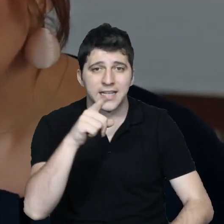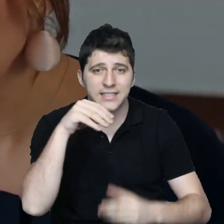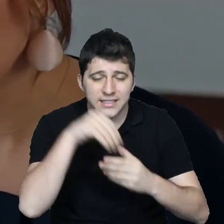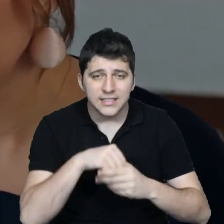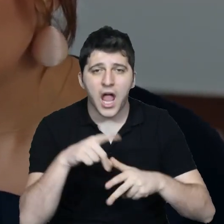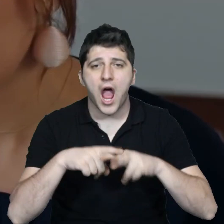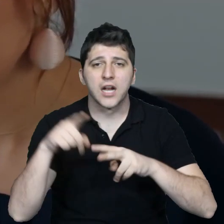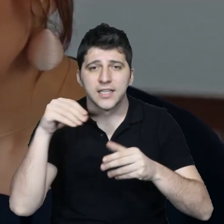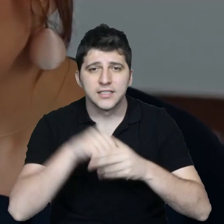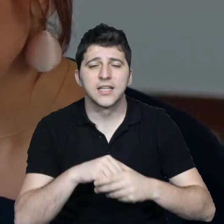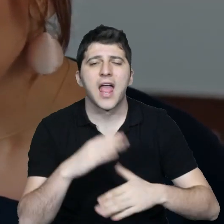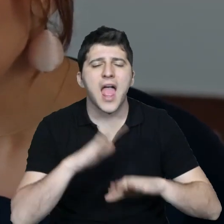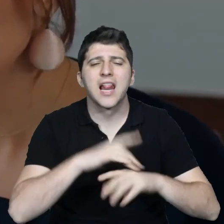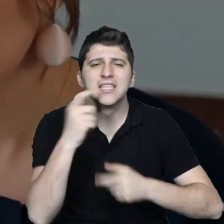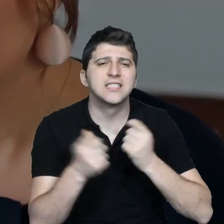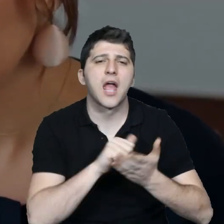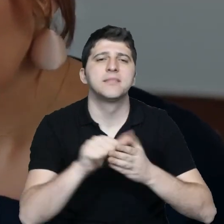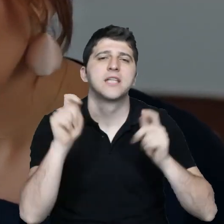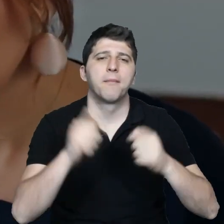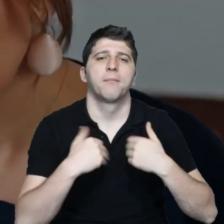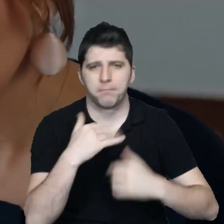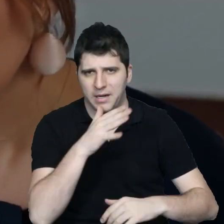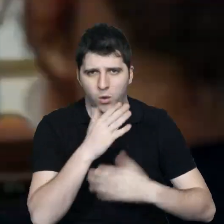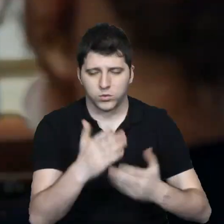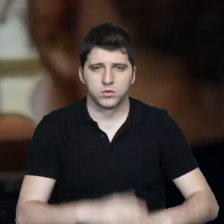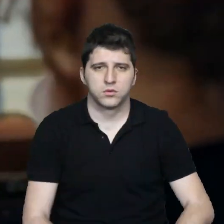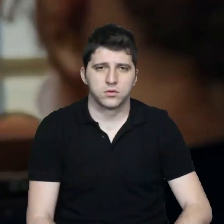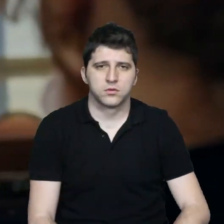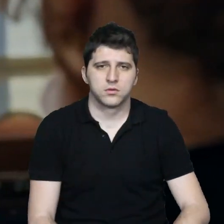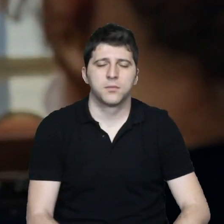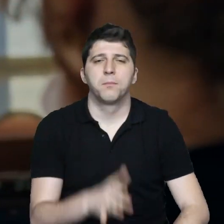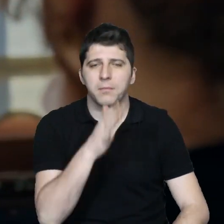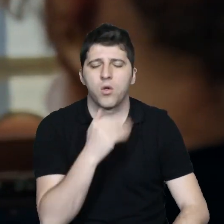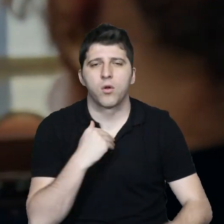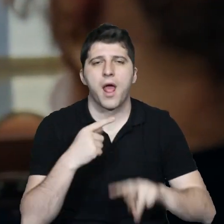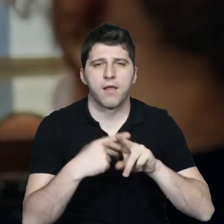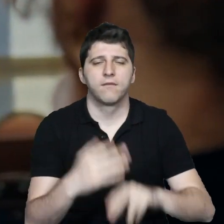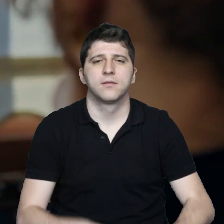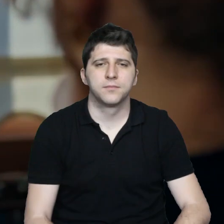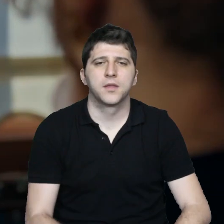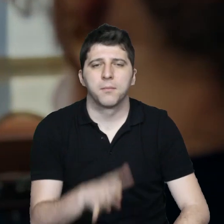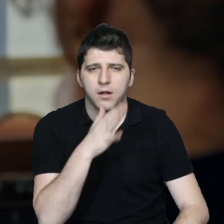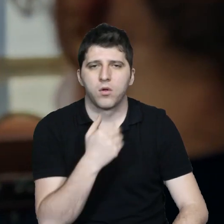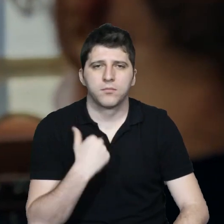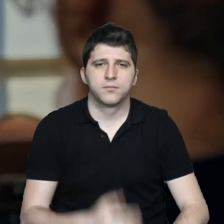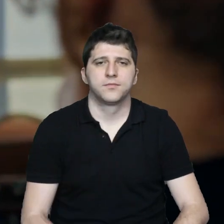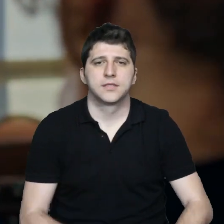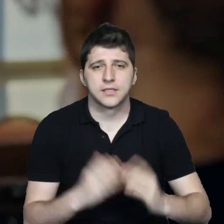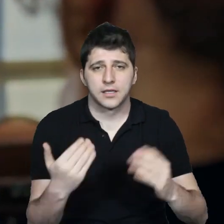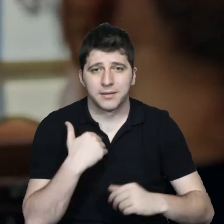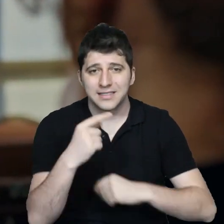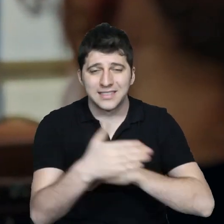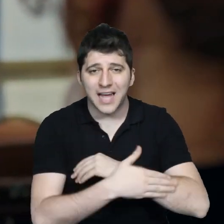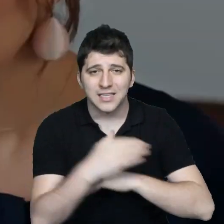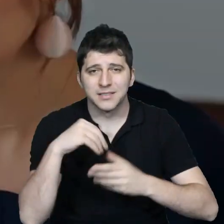de, Arda için de elimden ne geliyorsa yaparım. Biliyorsun değil mi? Biliyorum Ali. Biliyorum. Zaten ben de senden